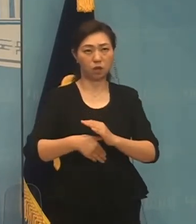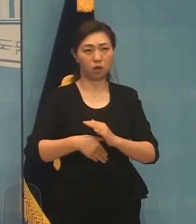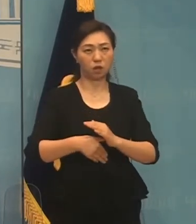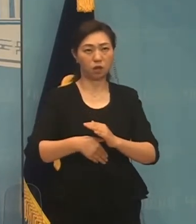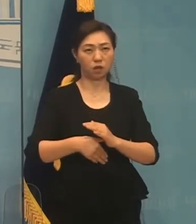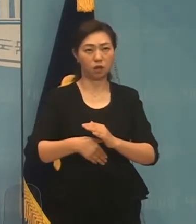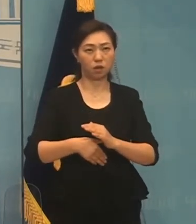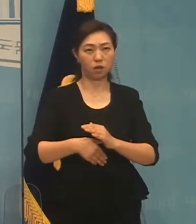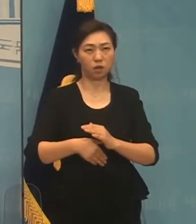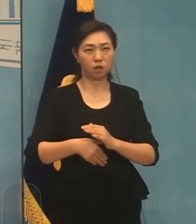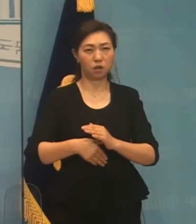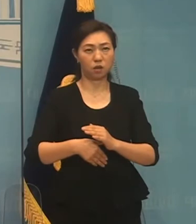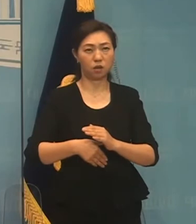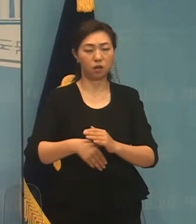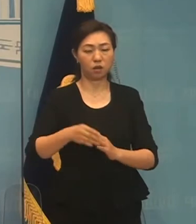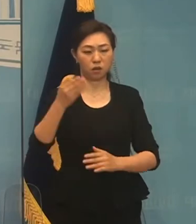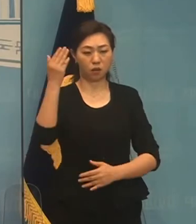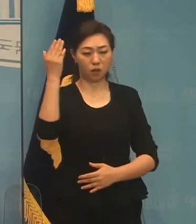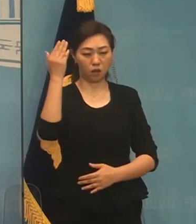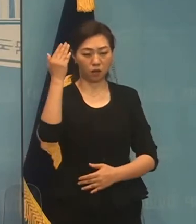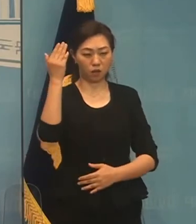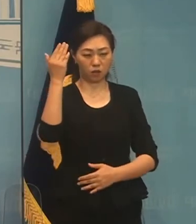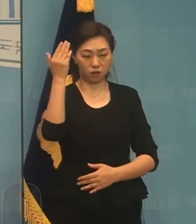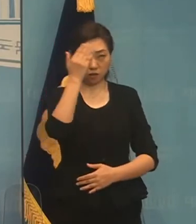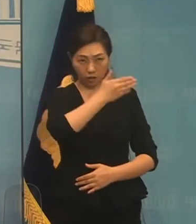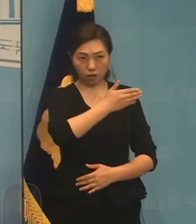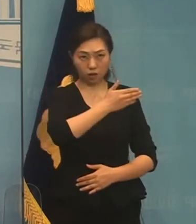아무 일이 없는데